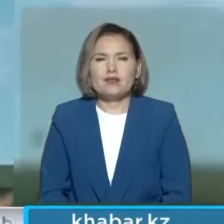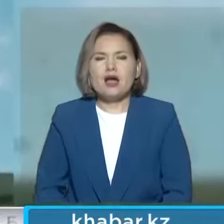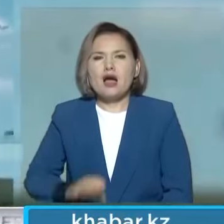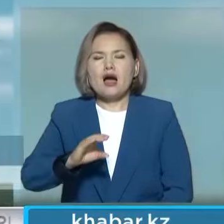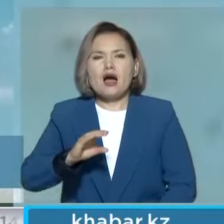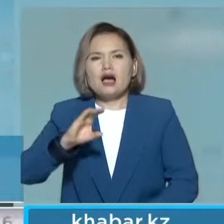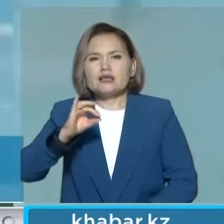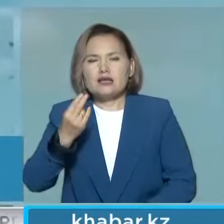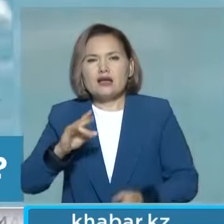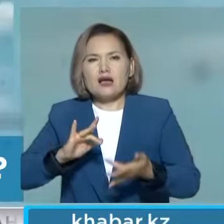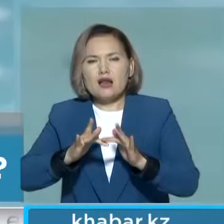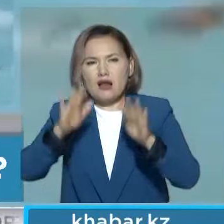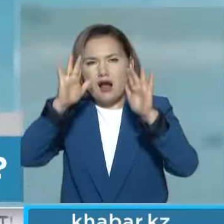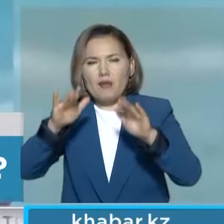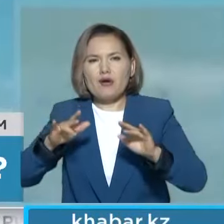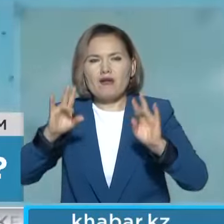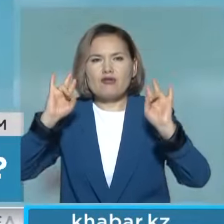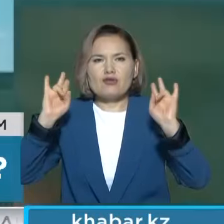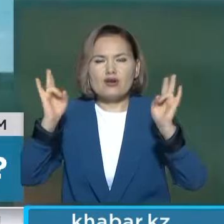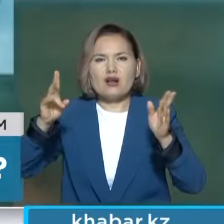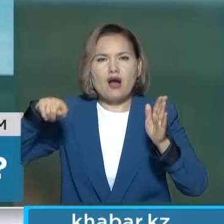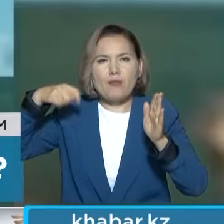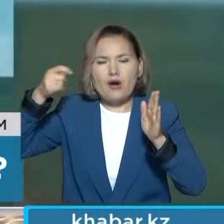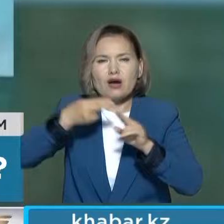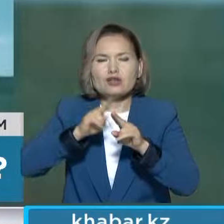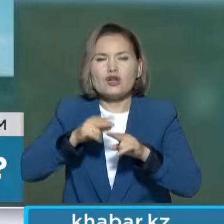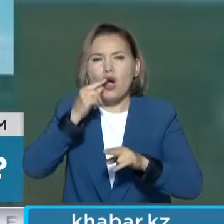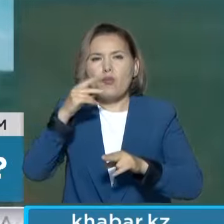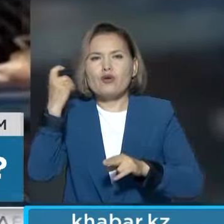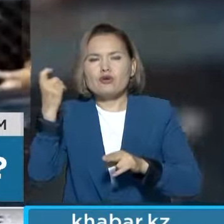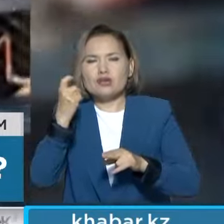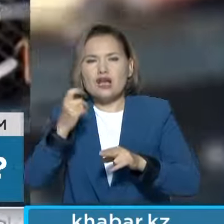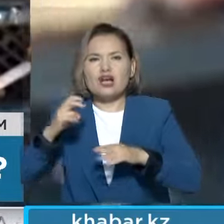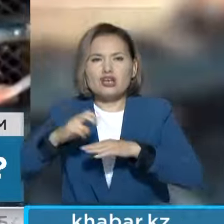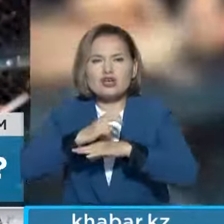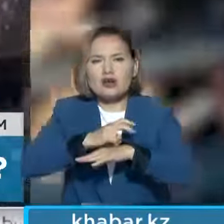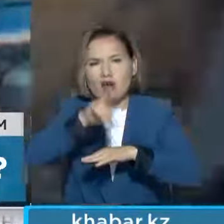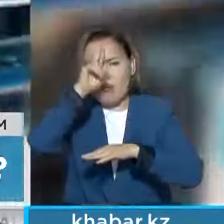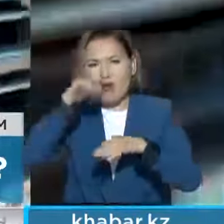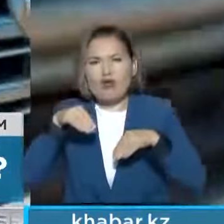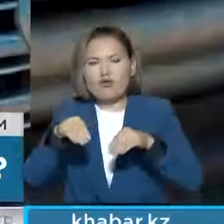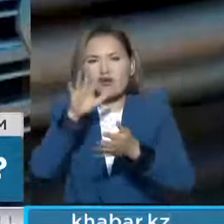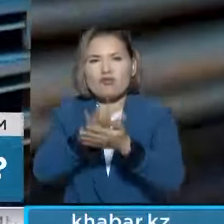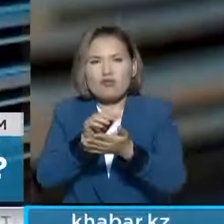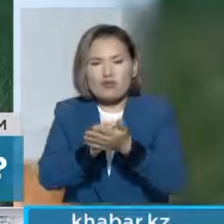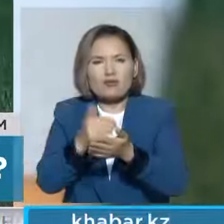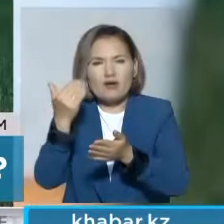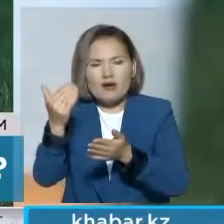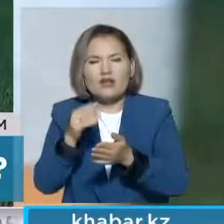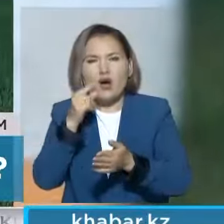Әлеуметтік желіде таралған мына видеода егіс басындағы фермер шегіртке қанаттанды, егістікті жайлады деп мұңын шағады.